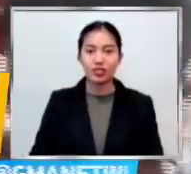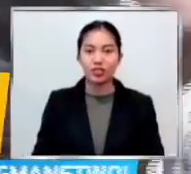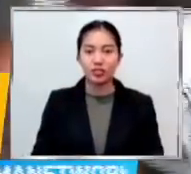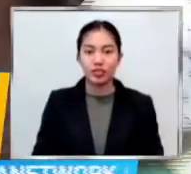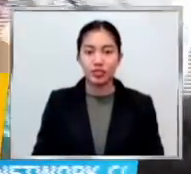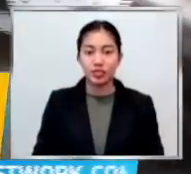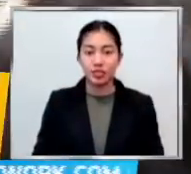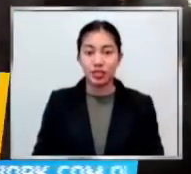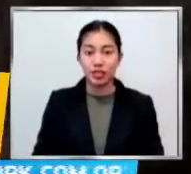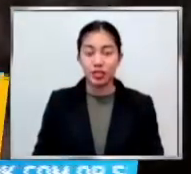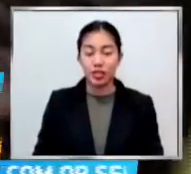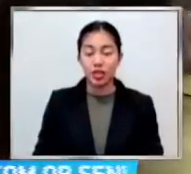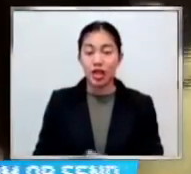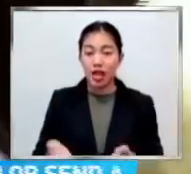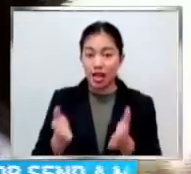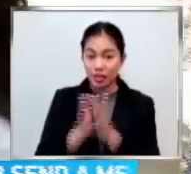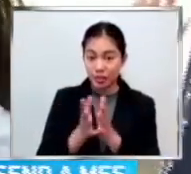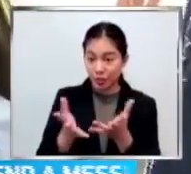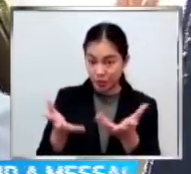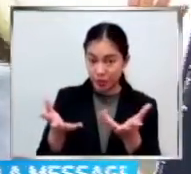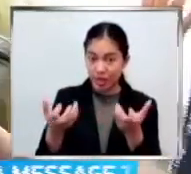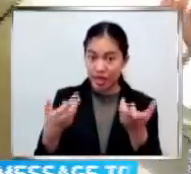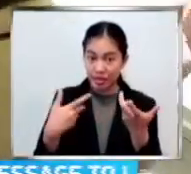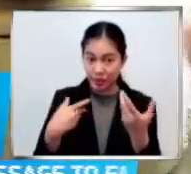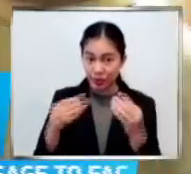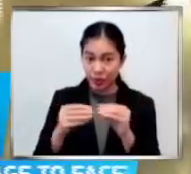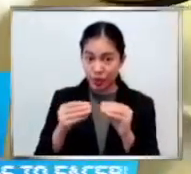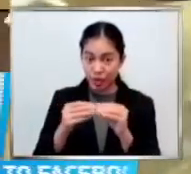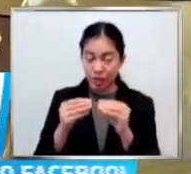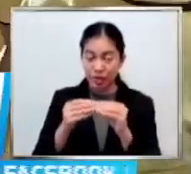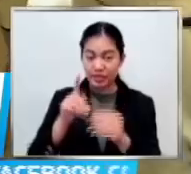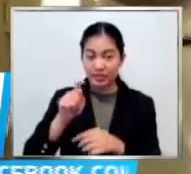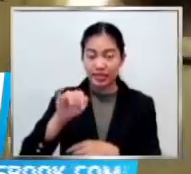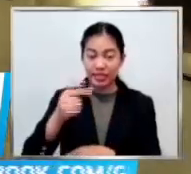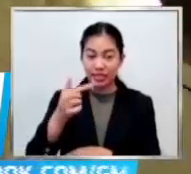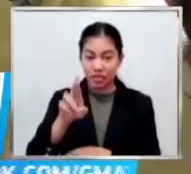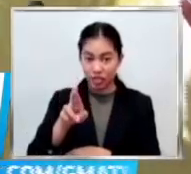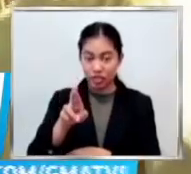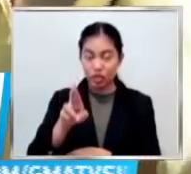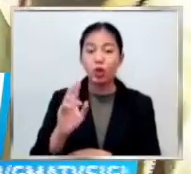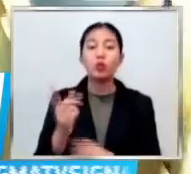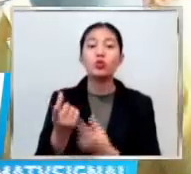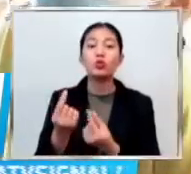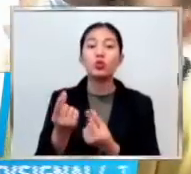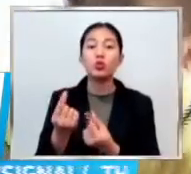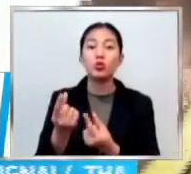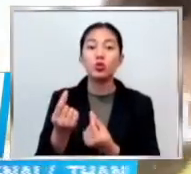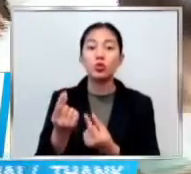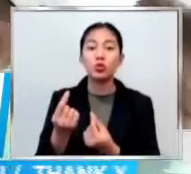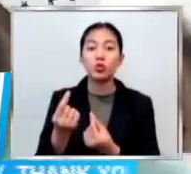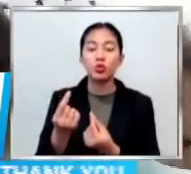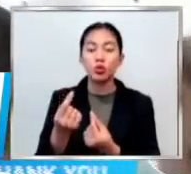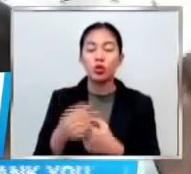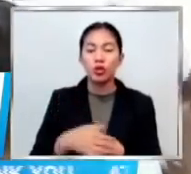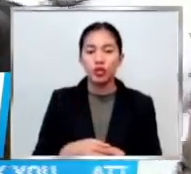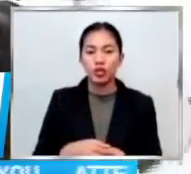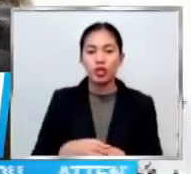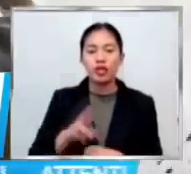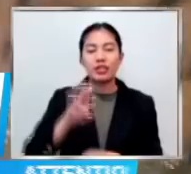mundo? Opo! Okay. Anong gagawin natin? Reduce, reuse,